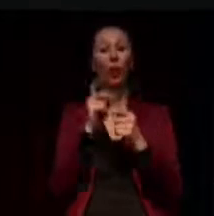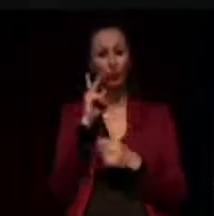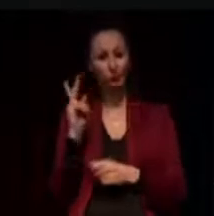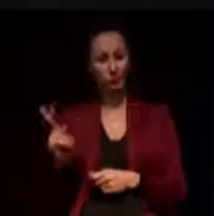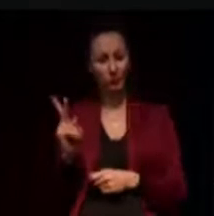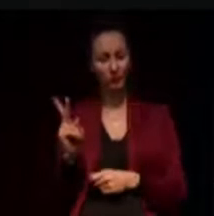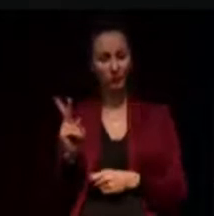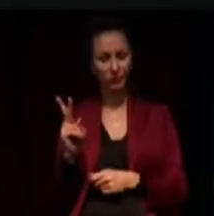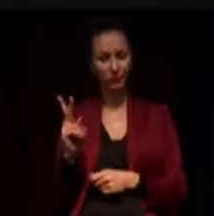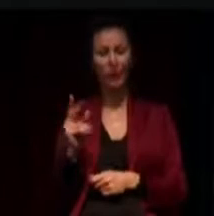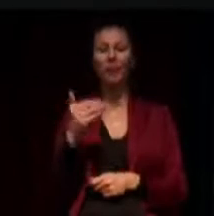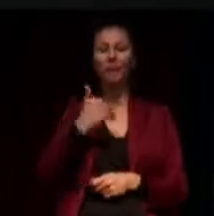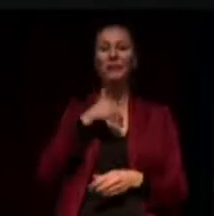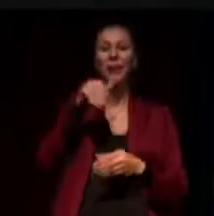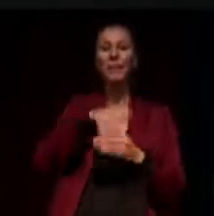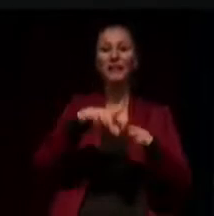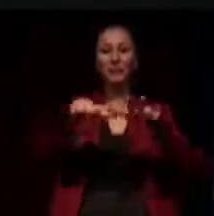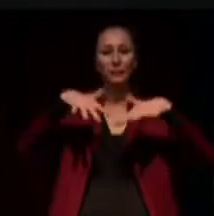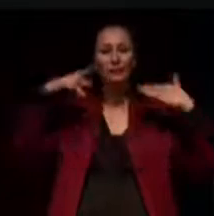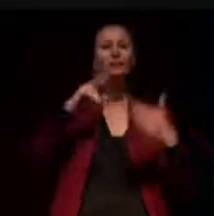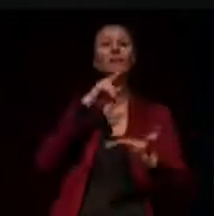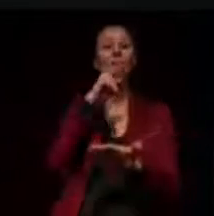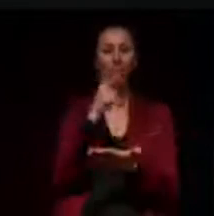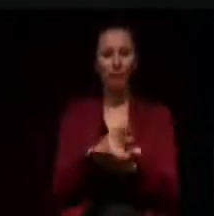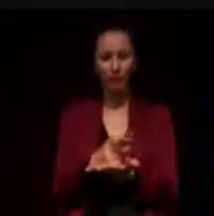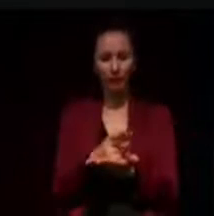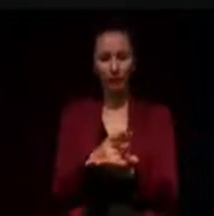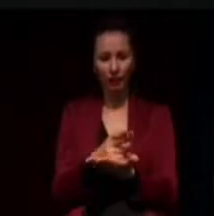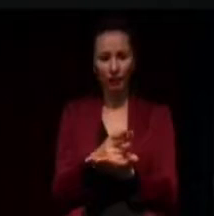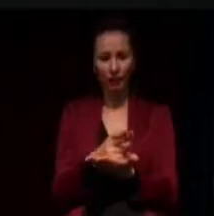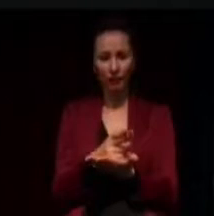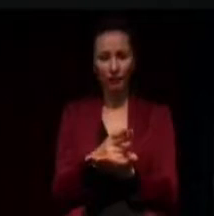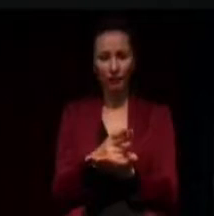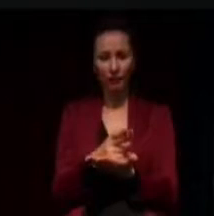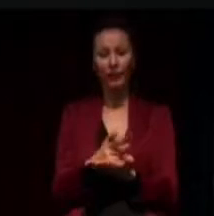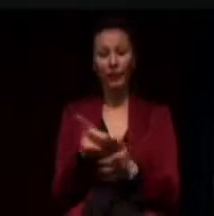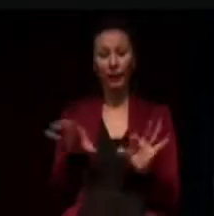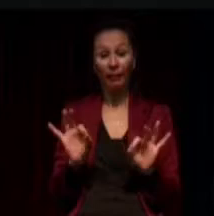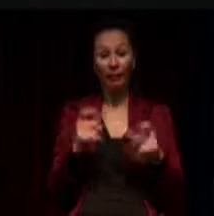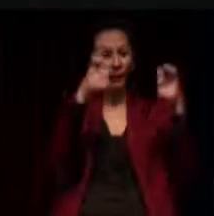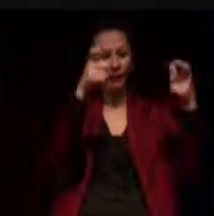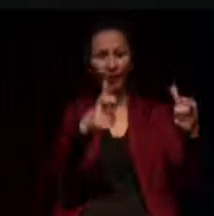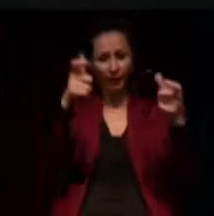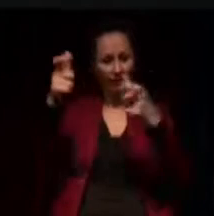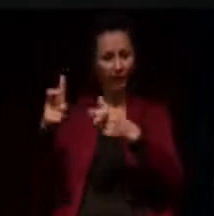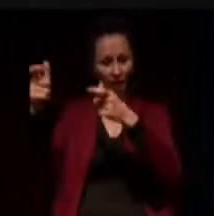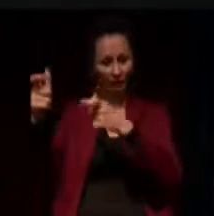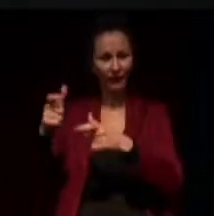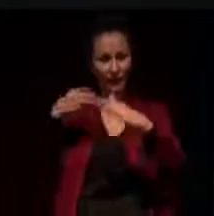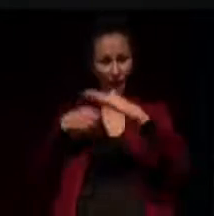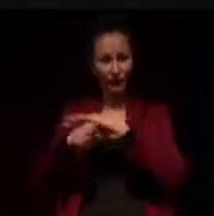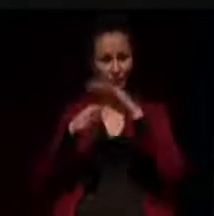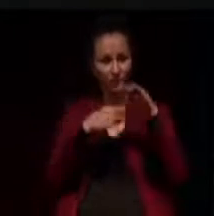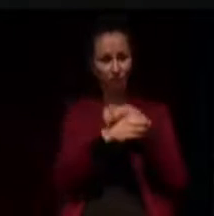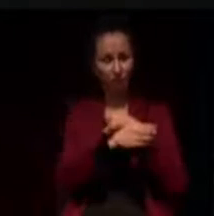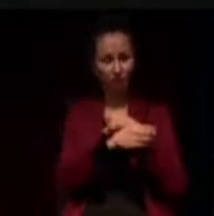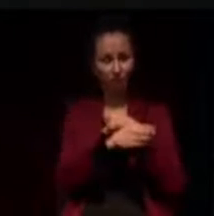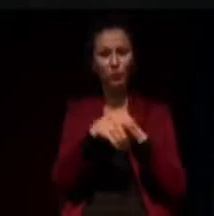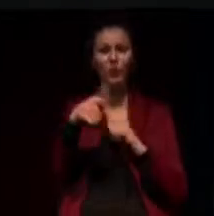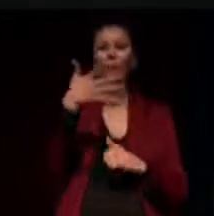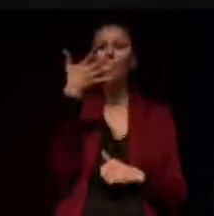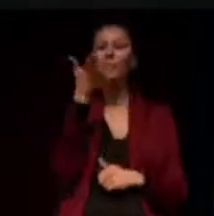İzbeton'un biz meclisimizin de kararıyla bu tür yerlerde, yani girişimlerde